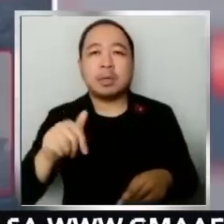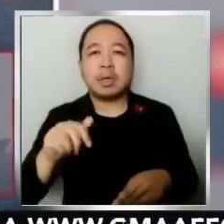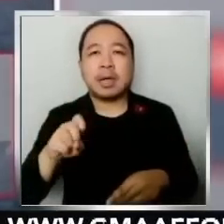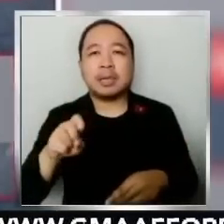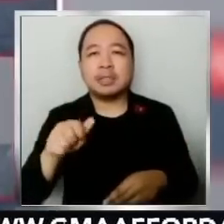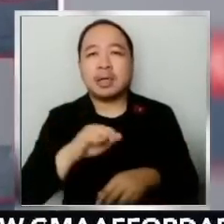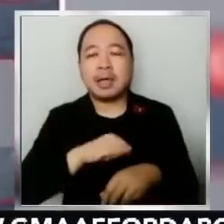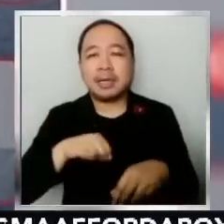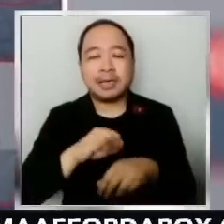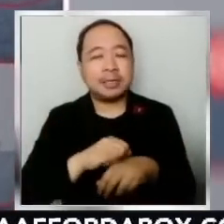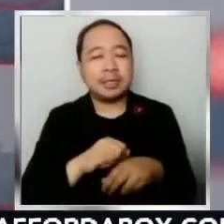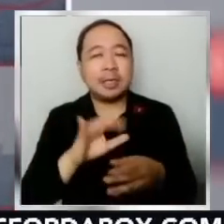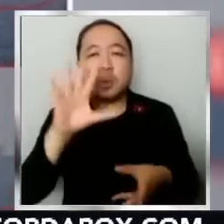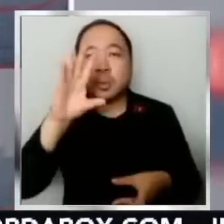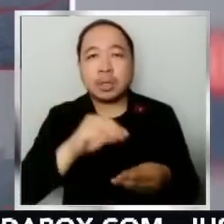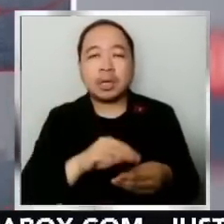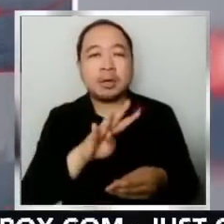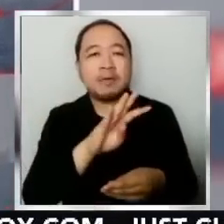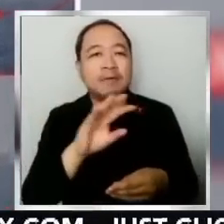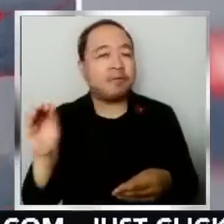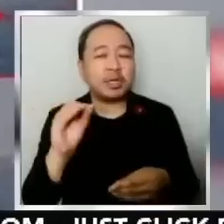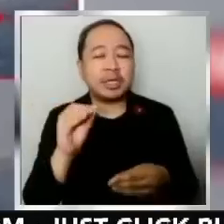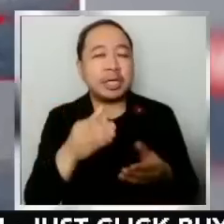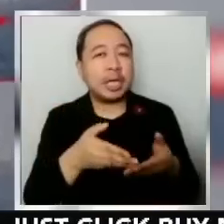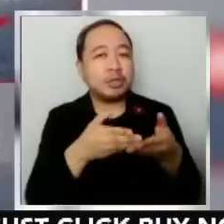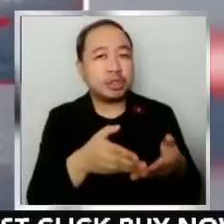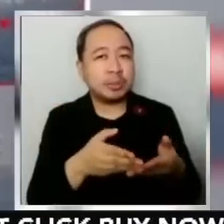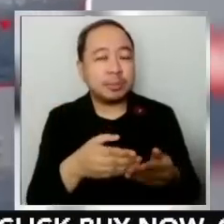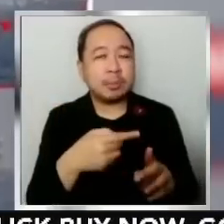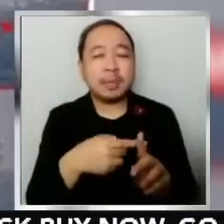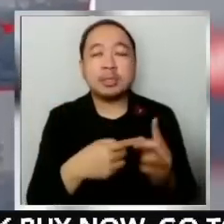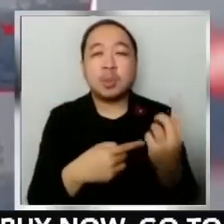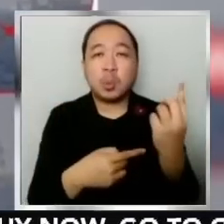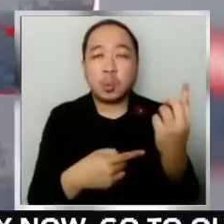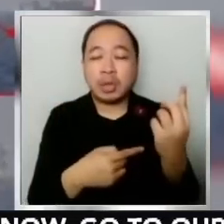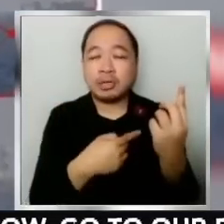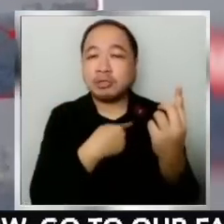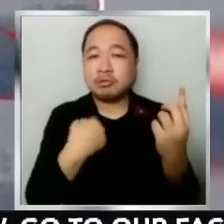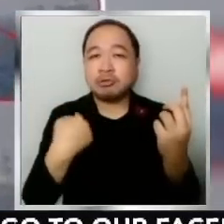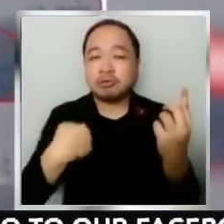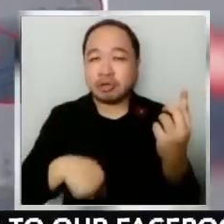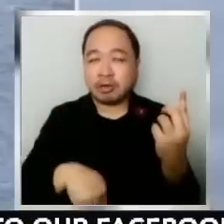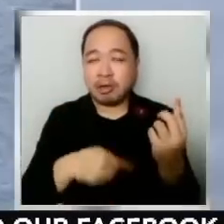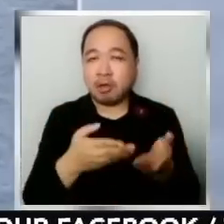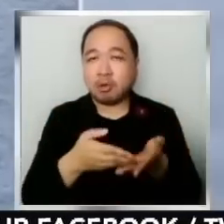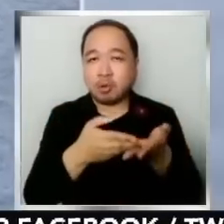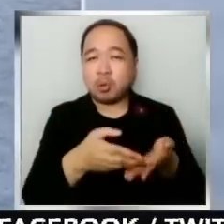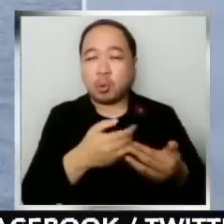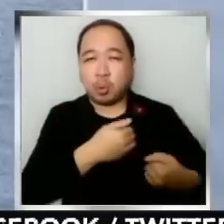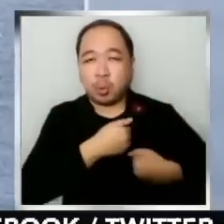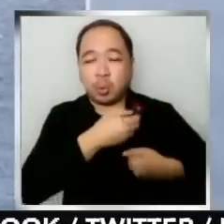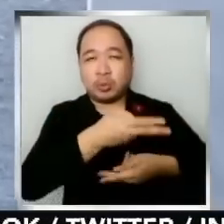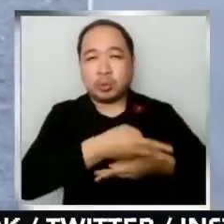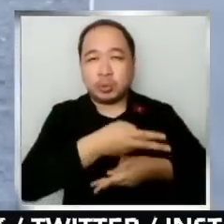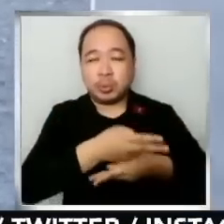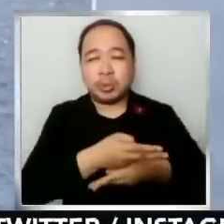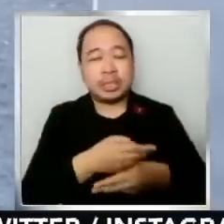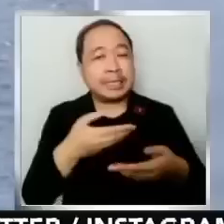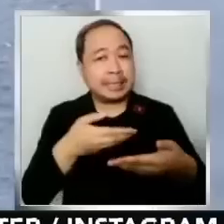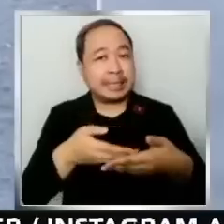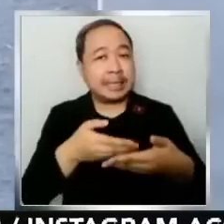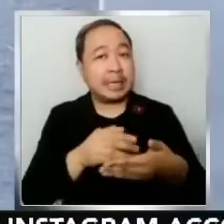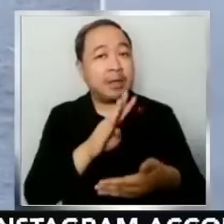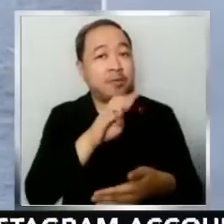apat na Chinese Militia ships at isang China coast Guard Ship for 4.5 nautical Miles lang ang layo ng mga ito mula sa pag-asa